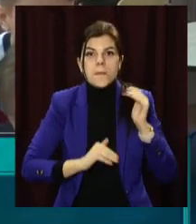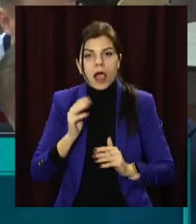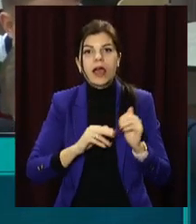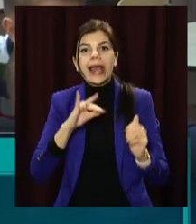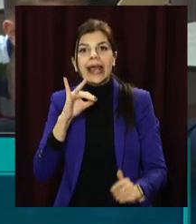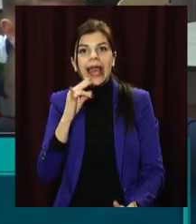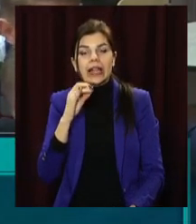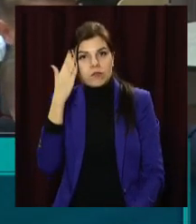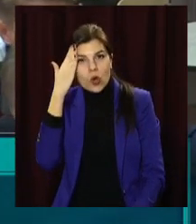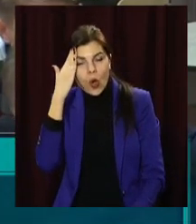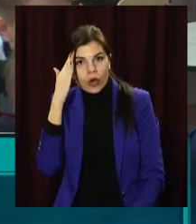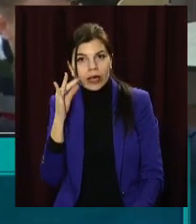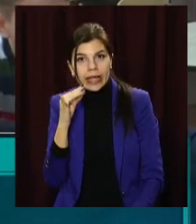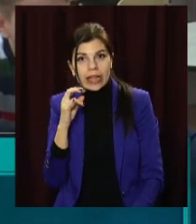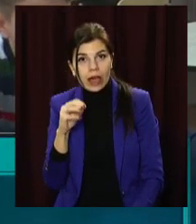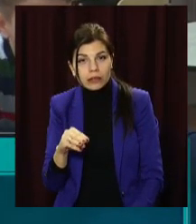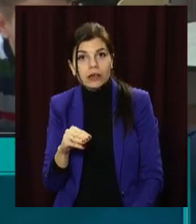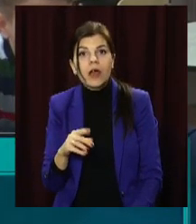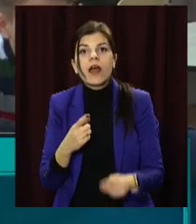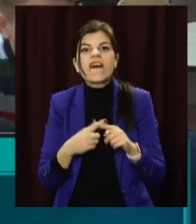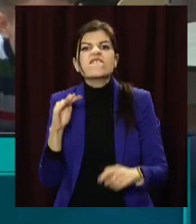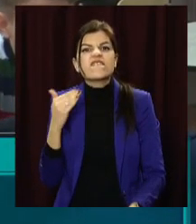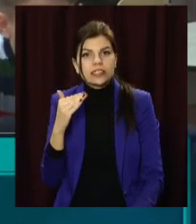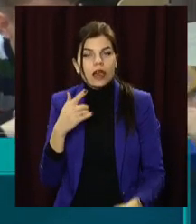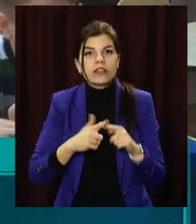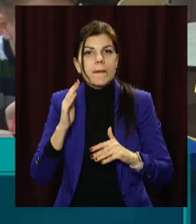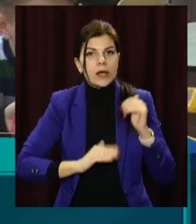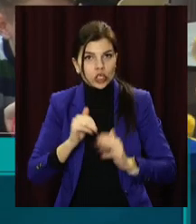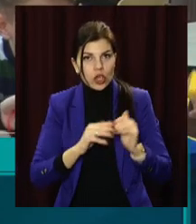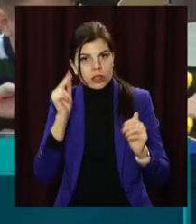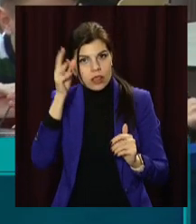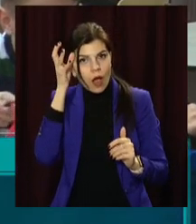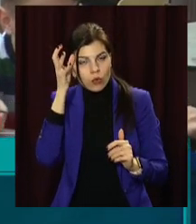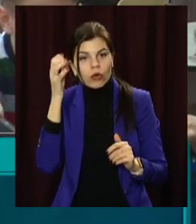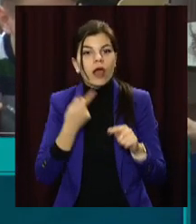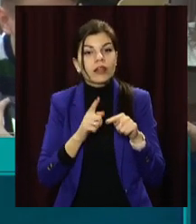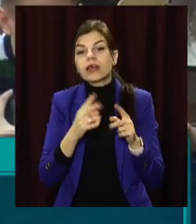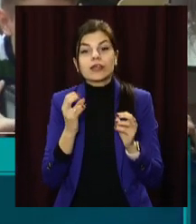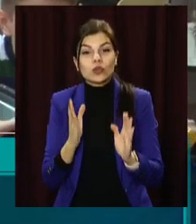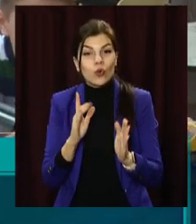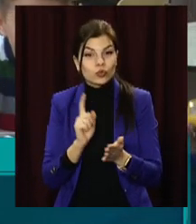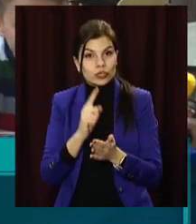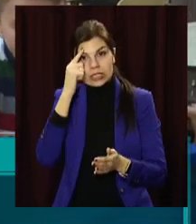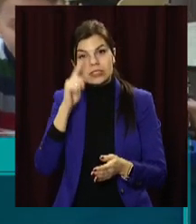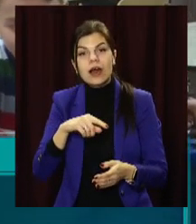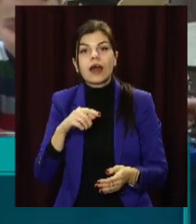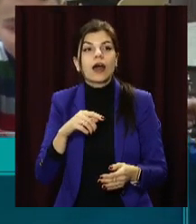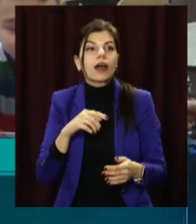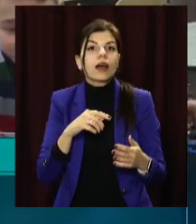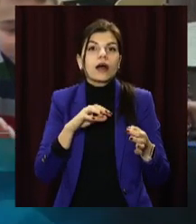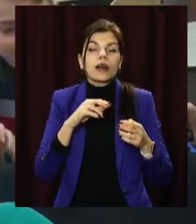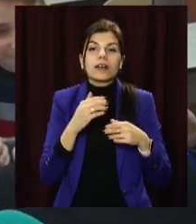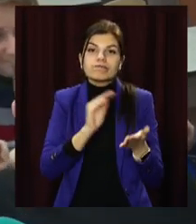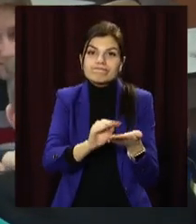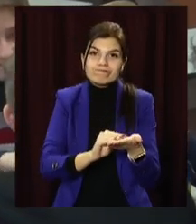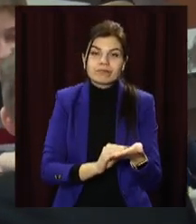навички, по-перше, тому що в нас фізика – це все ж таки практична наука. Ми не тільки повинні знати теорії, розв'язувати задачі, а